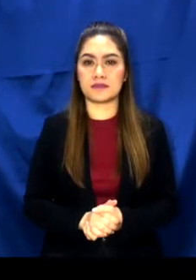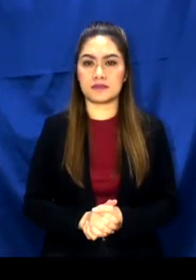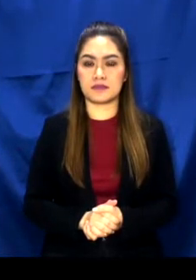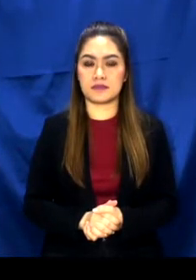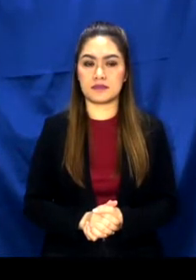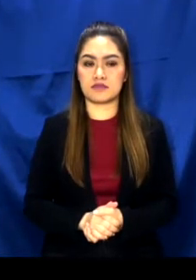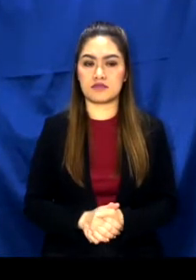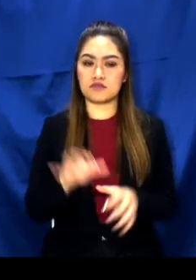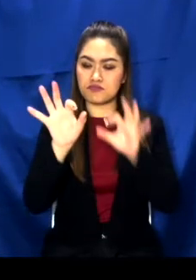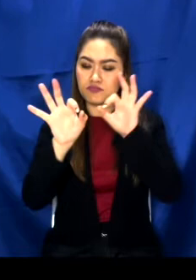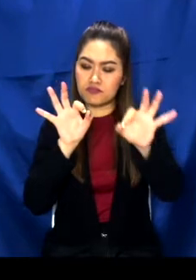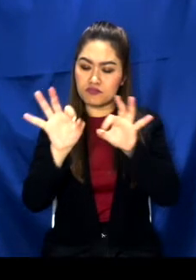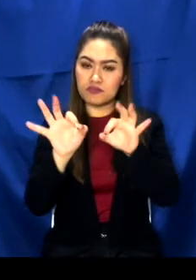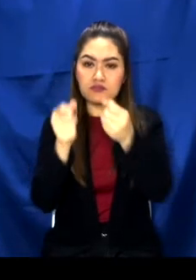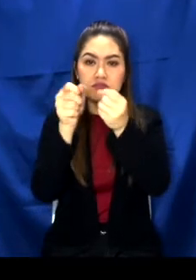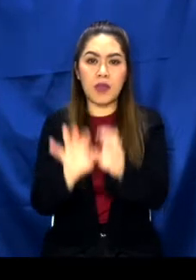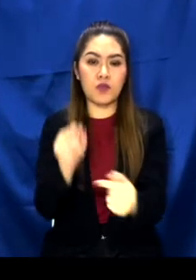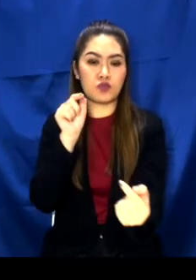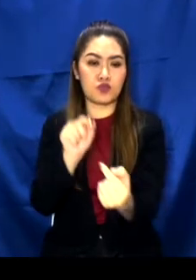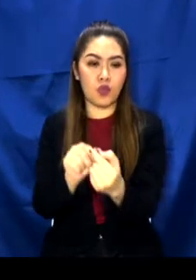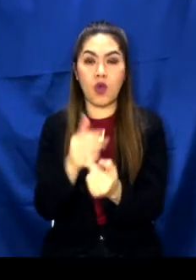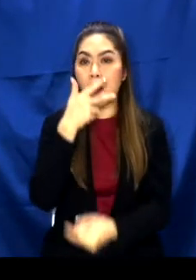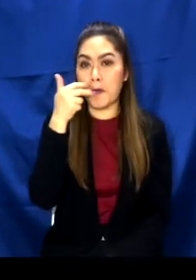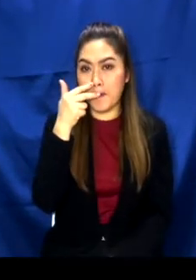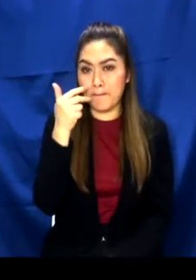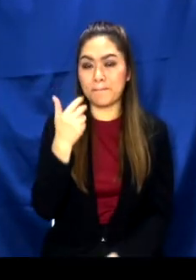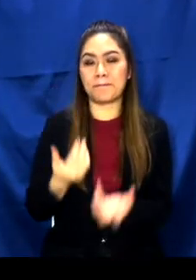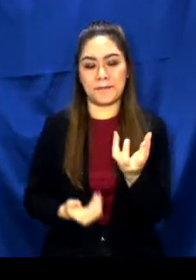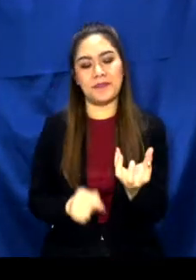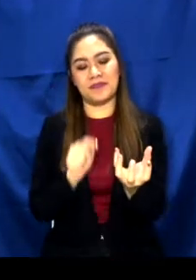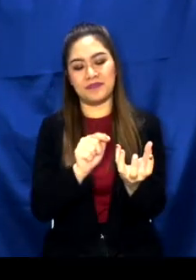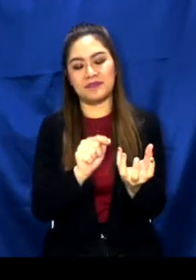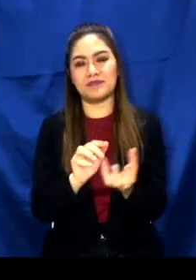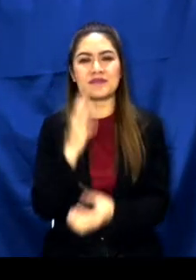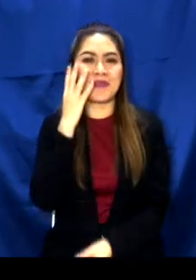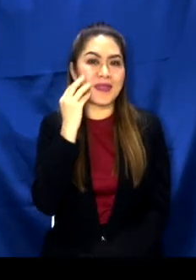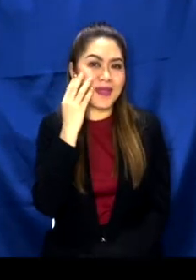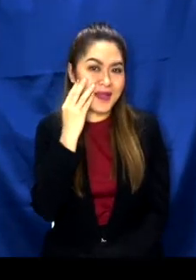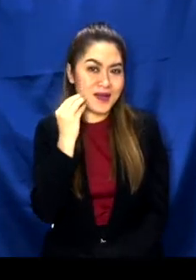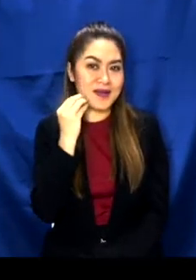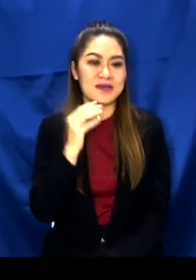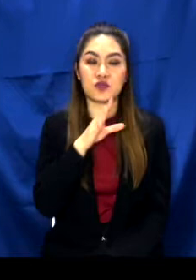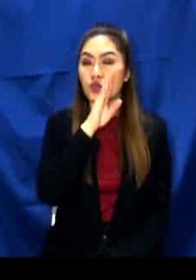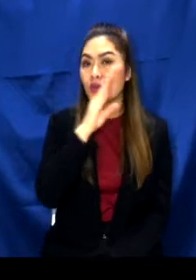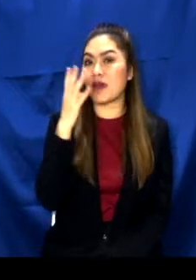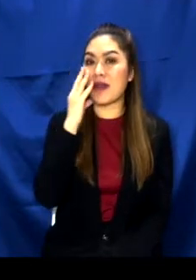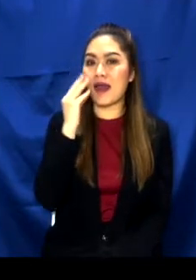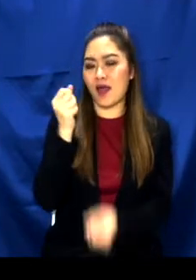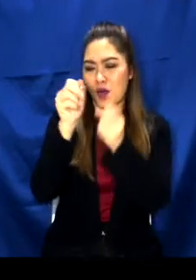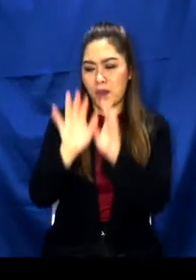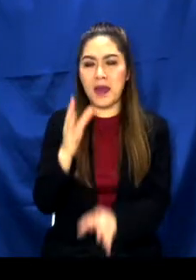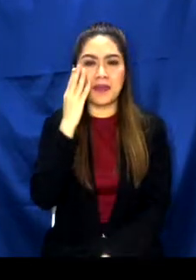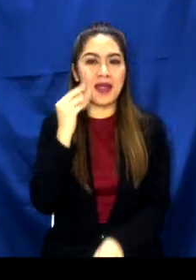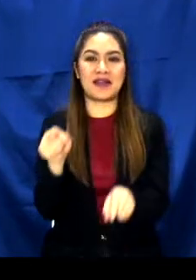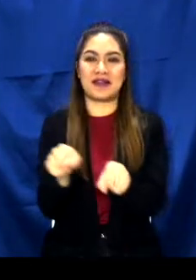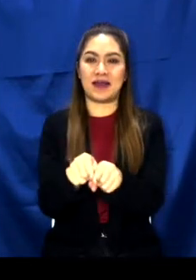อันนี้เราก็เลือกดูว่าเราจะใช้ฟอนต์อะไรที่เหมาะกับเบเกอรี่แต่ฟอนต์น่ารักถ้าฟอนต์น่ารักเราก็ต้องออกแบบให้น่ารักเหมือนฟอนต์นะ